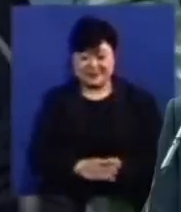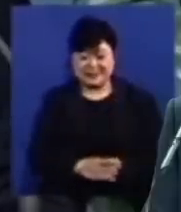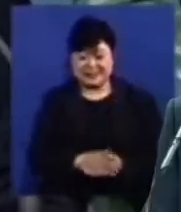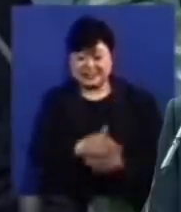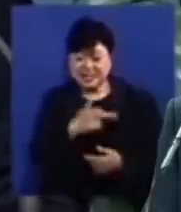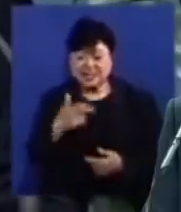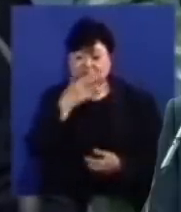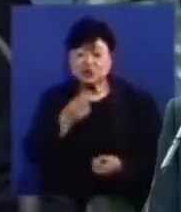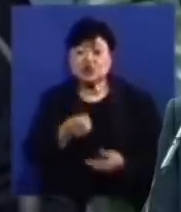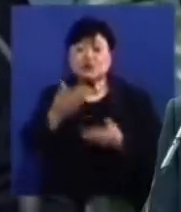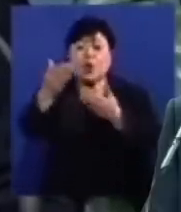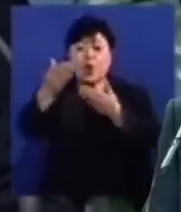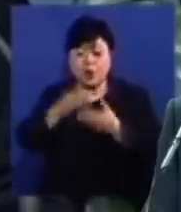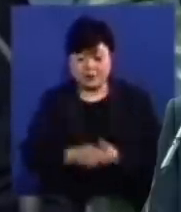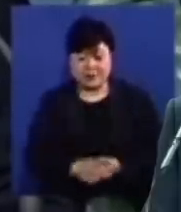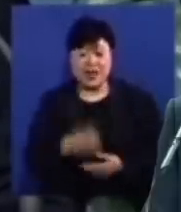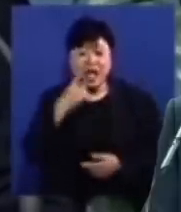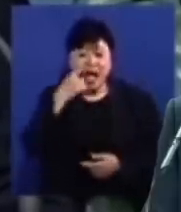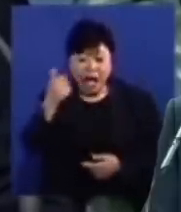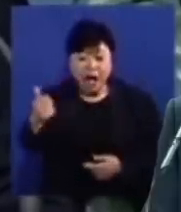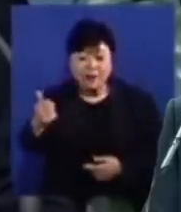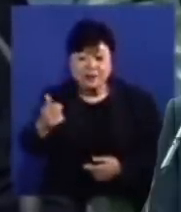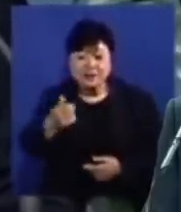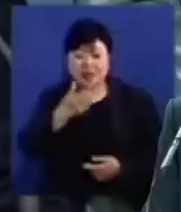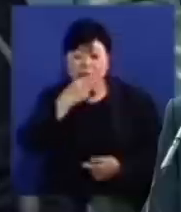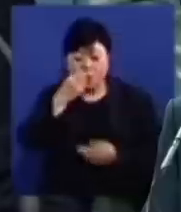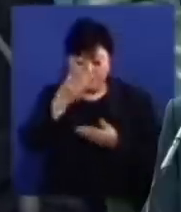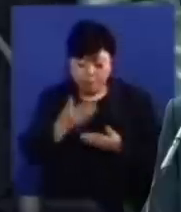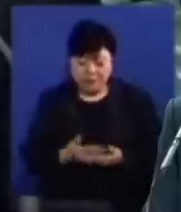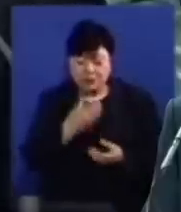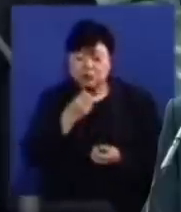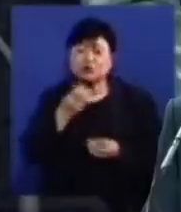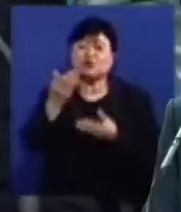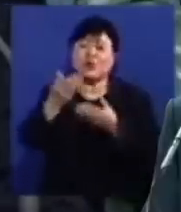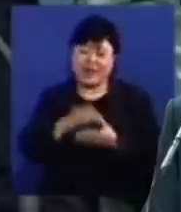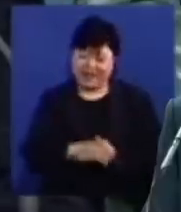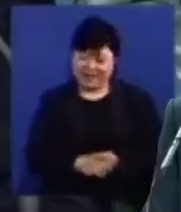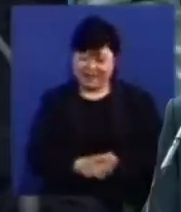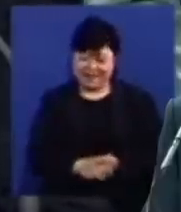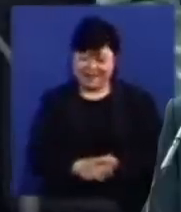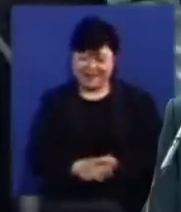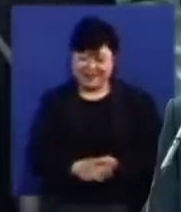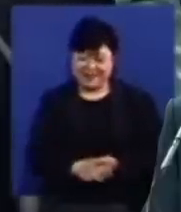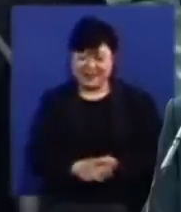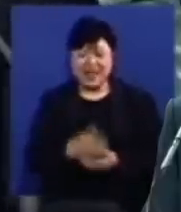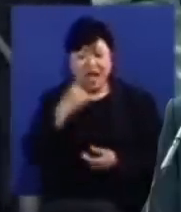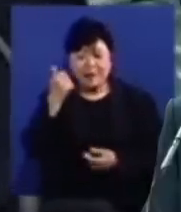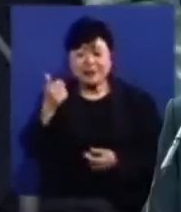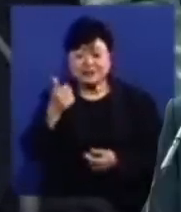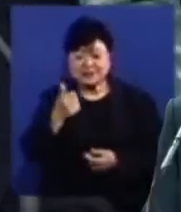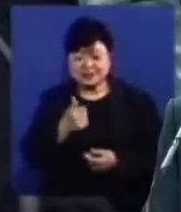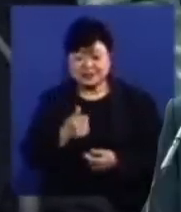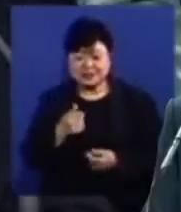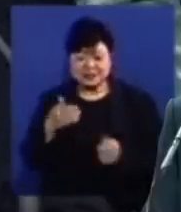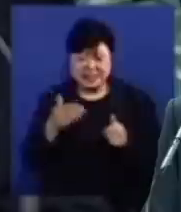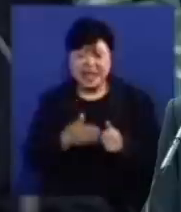가장 큰 축복은 아버지에게 복을 받아야 축복을 받습니다. 아버지에게